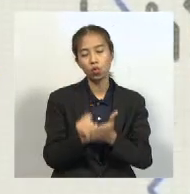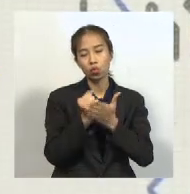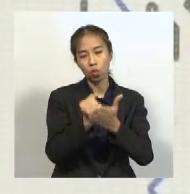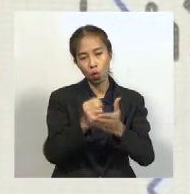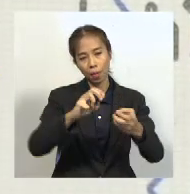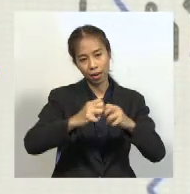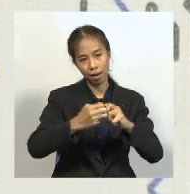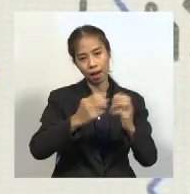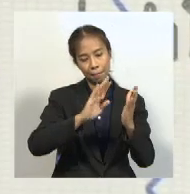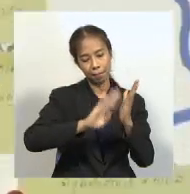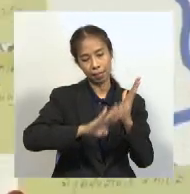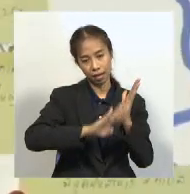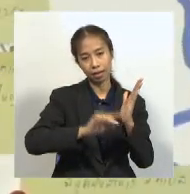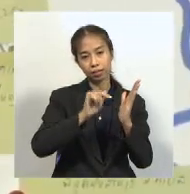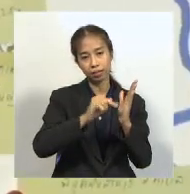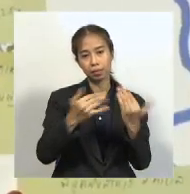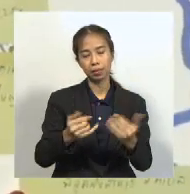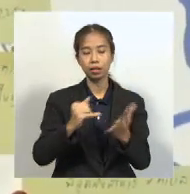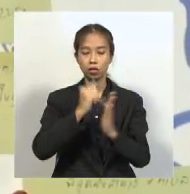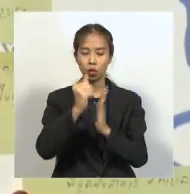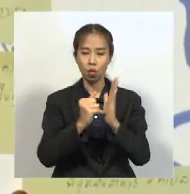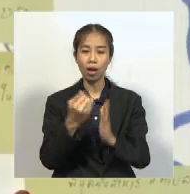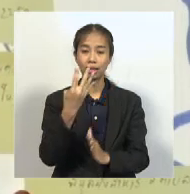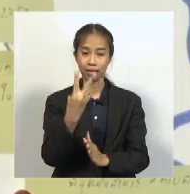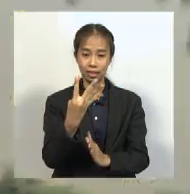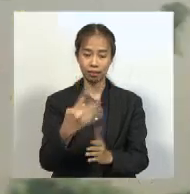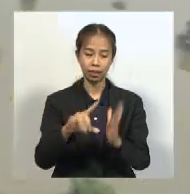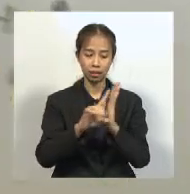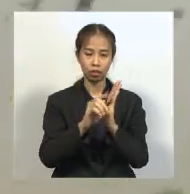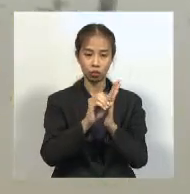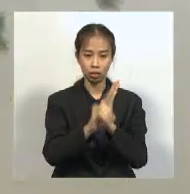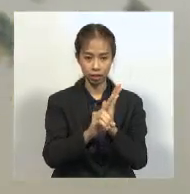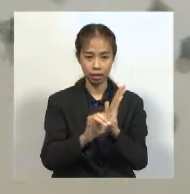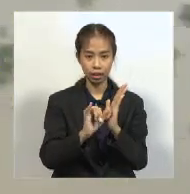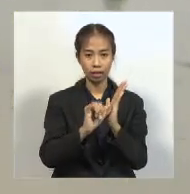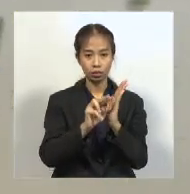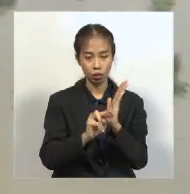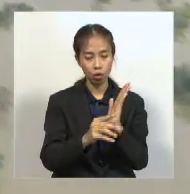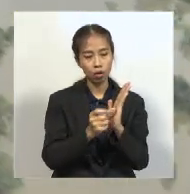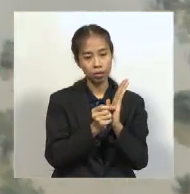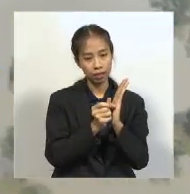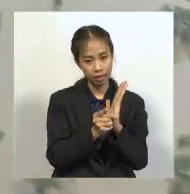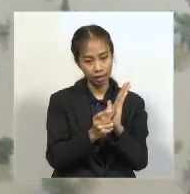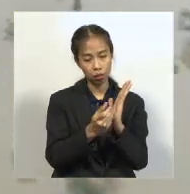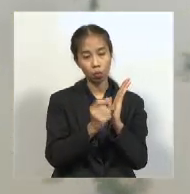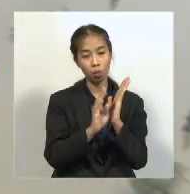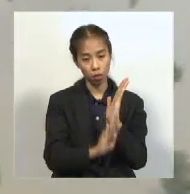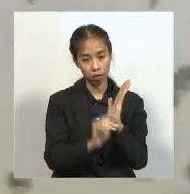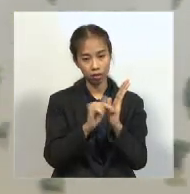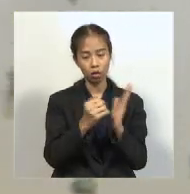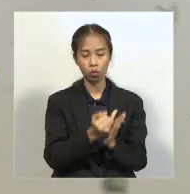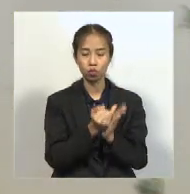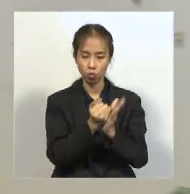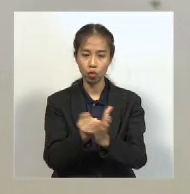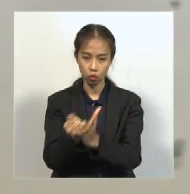ใต้โดยมีผู้ว่าราชการจังหวัดทั้ง4จังหวัดประกอบไปด้วยร้อยเอ็ดยะโสธรศรีสะเกษอุบลราชธานีในการช่ว